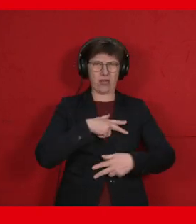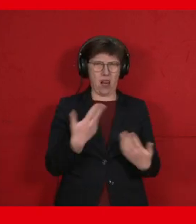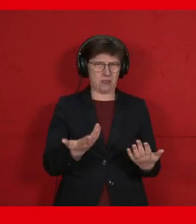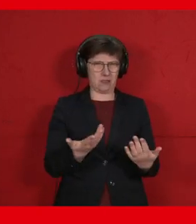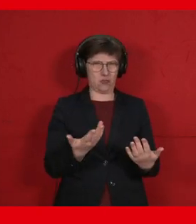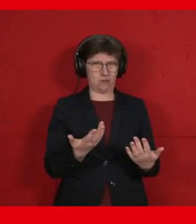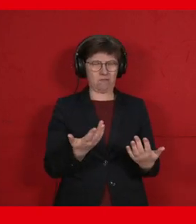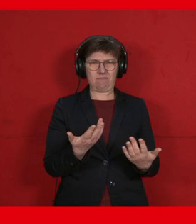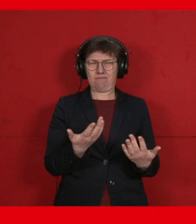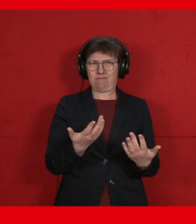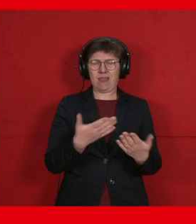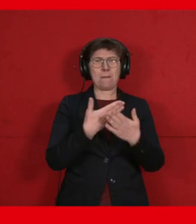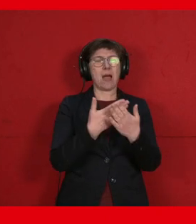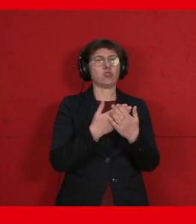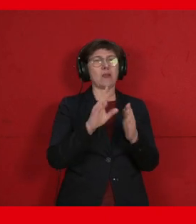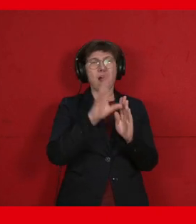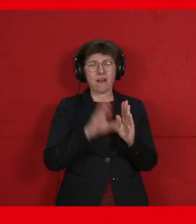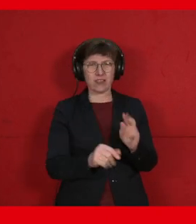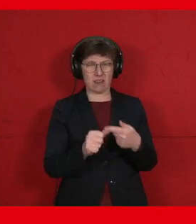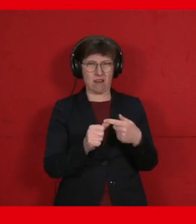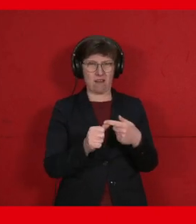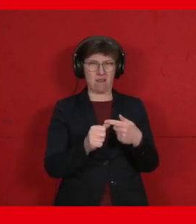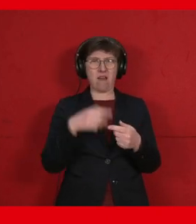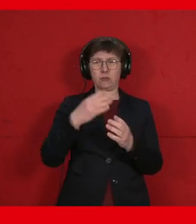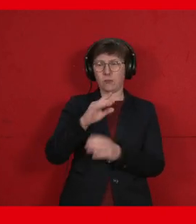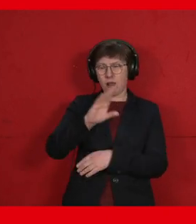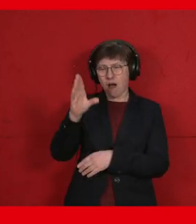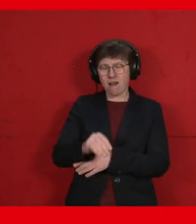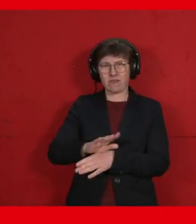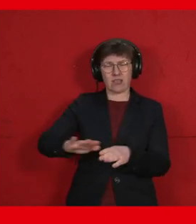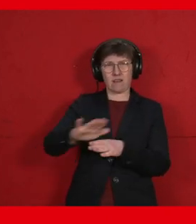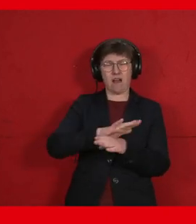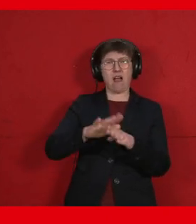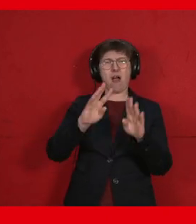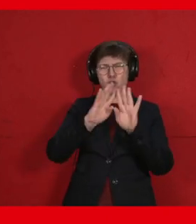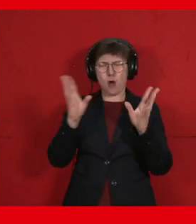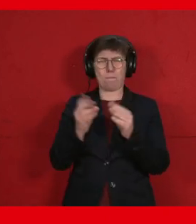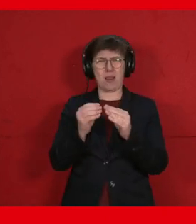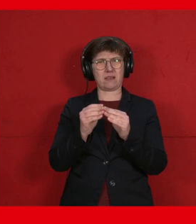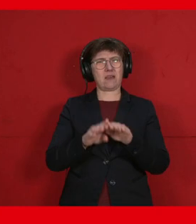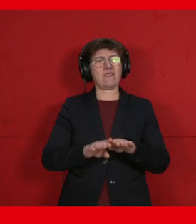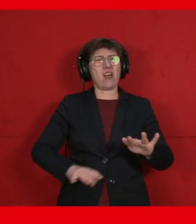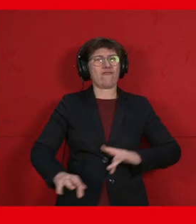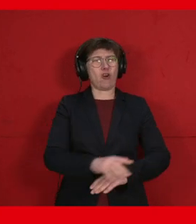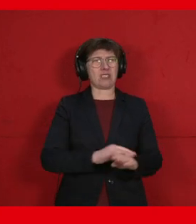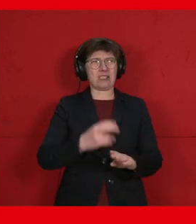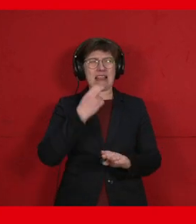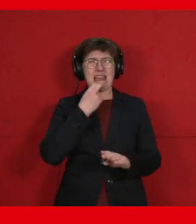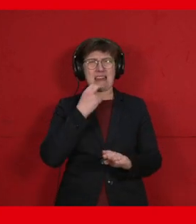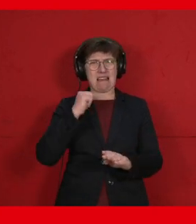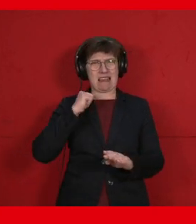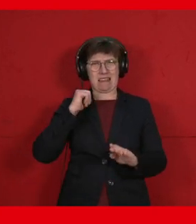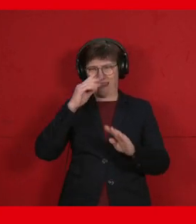realisieren. Zum Beispiel in Afrika, wenn jetzt Afrika komplett auf der Basis fossiler